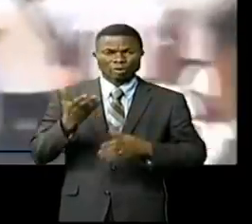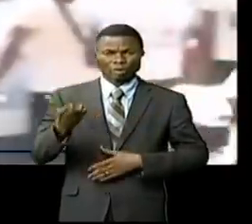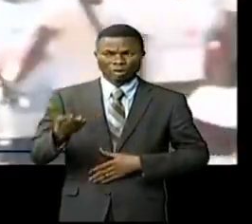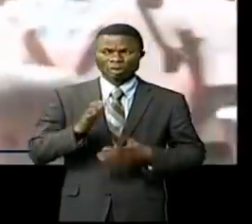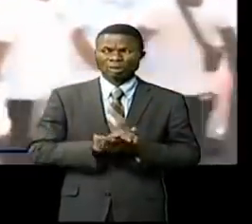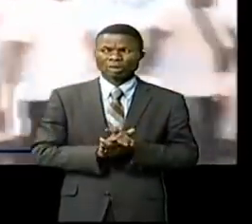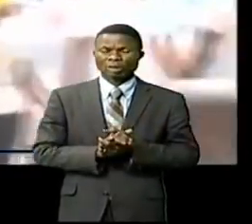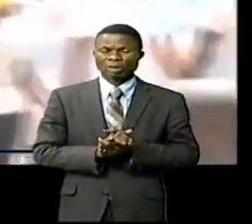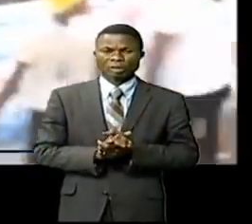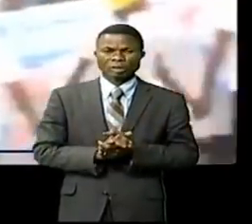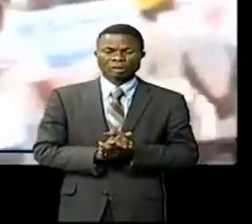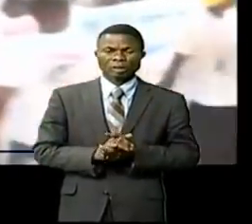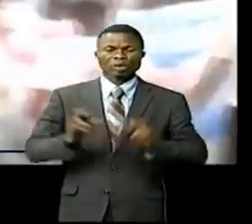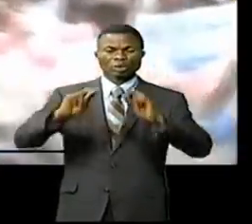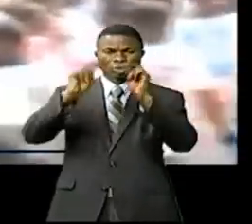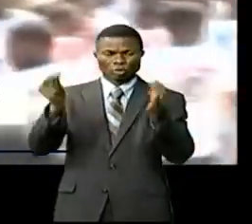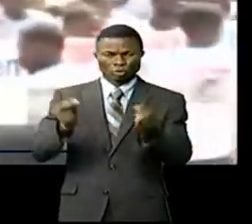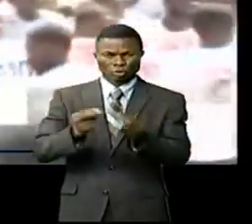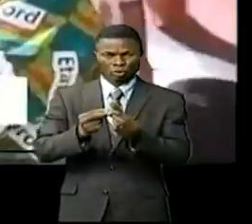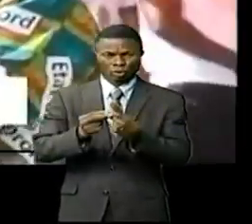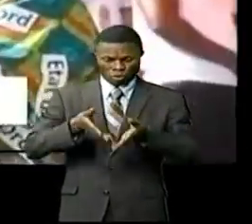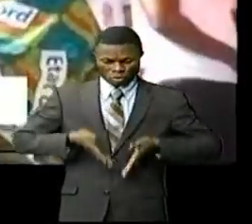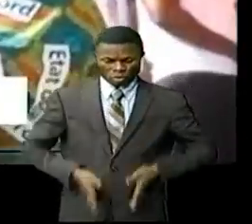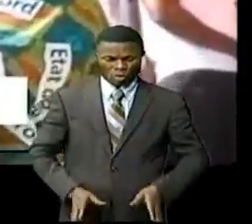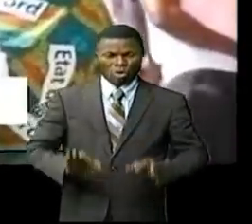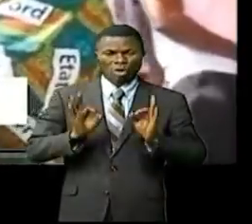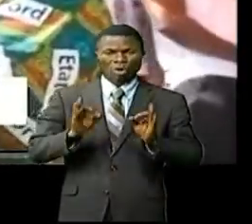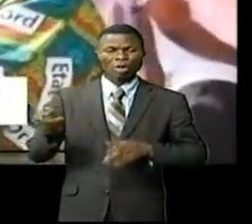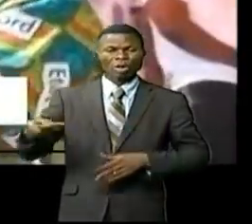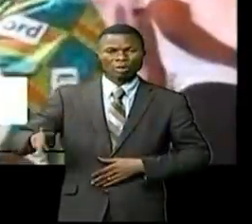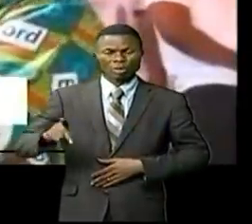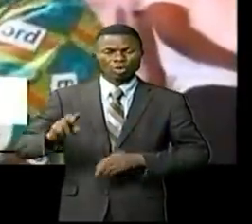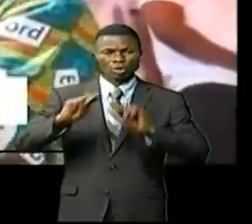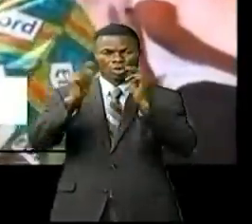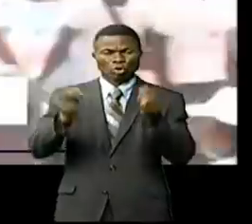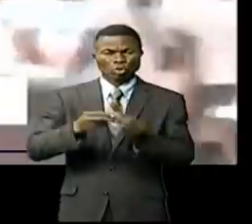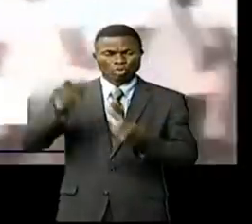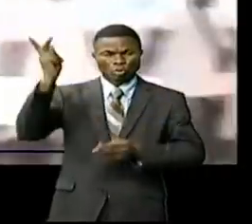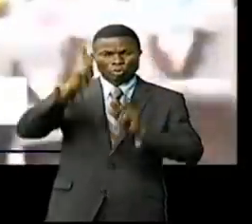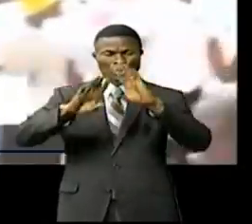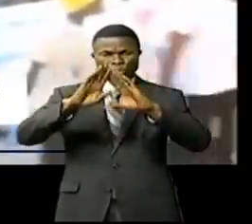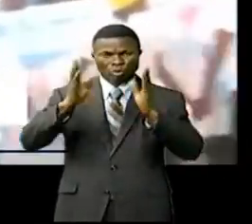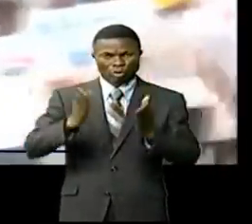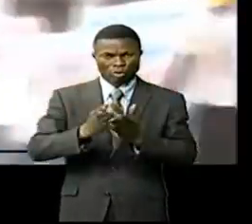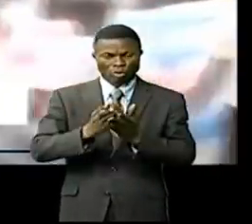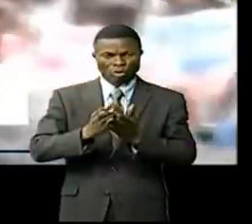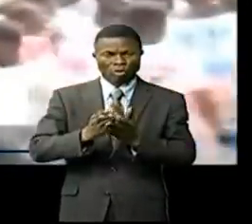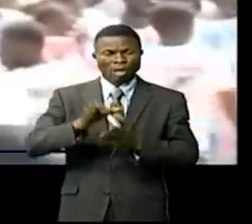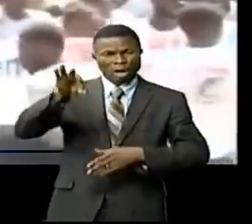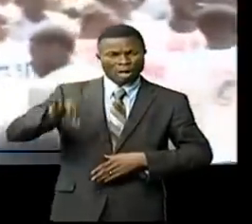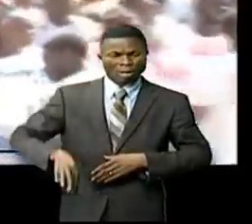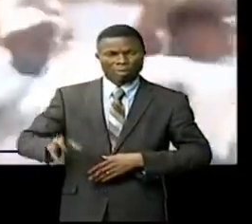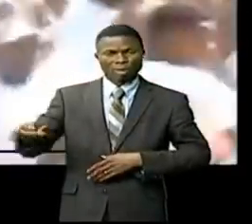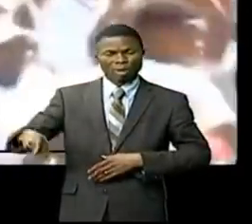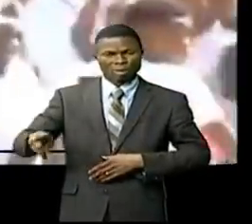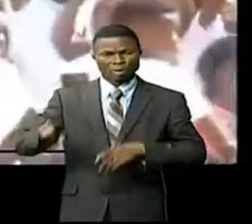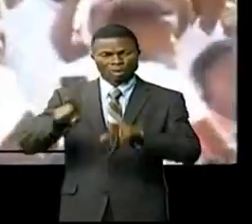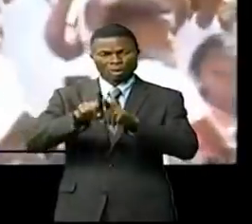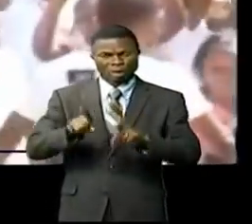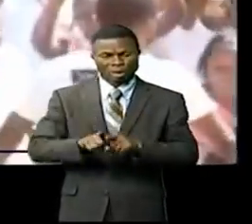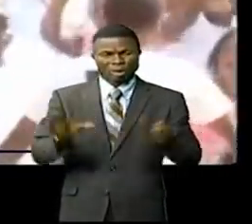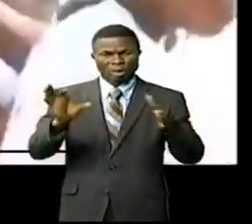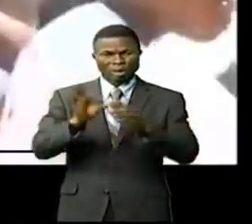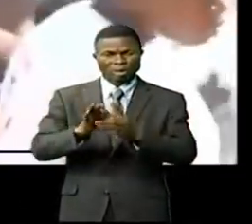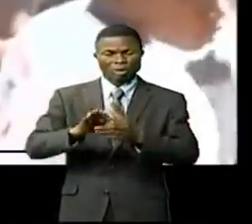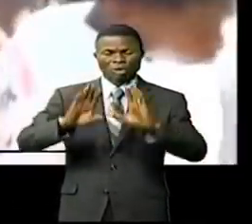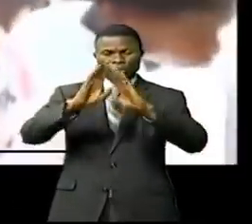Signalons que la force alternative pour le renouveau de la Tchopo est une structure citoyenne qui lutte pour les intérêts de la province et réunit tout